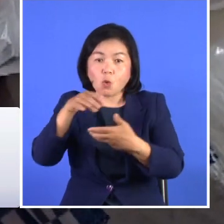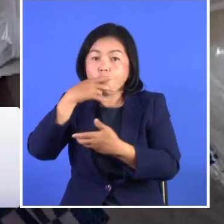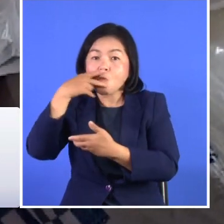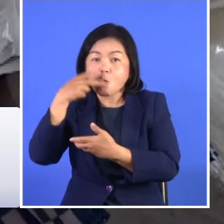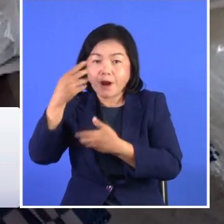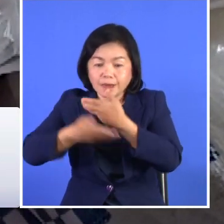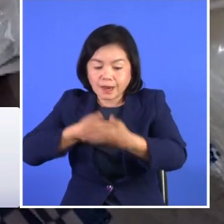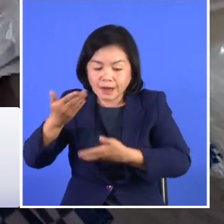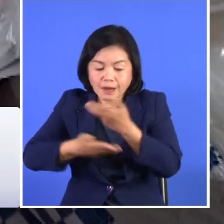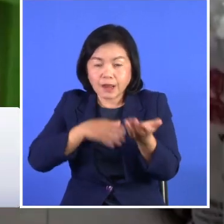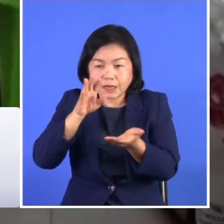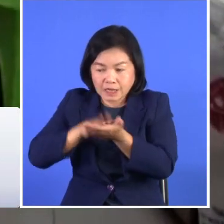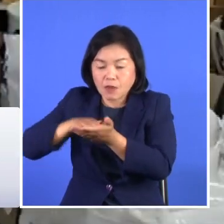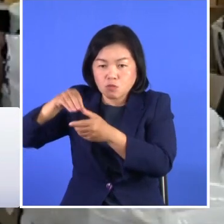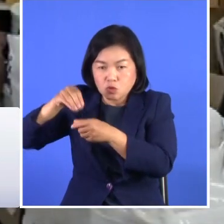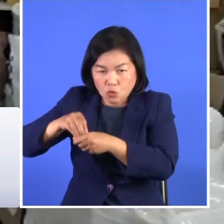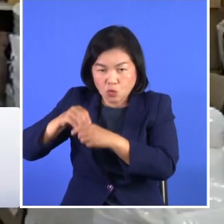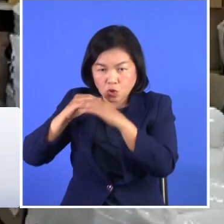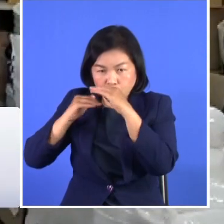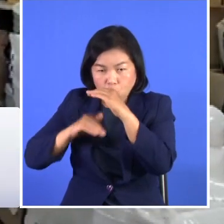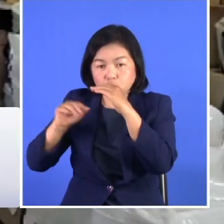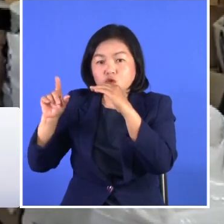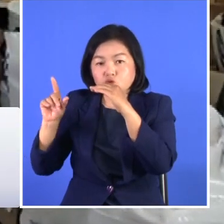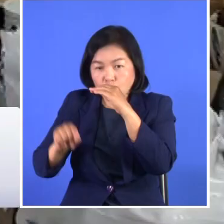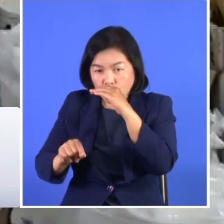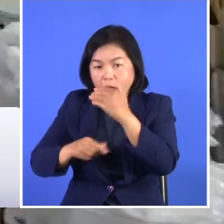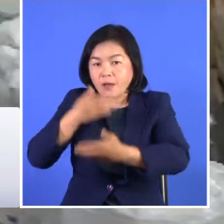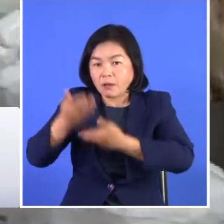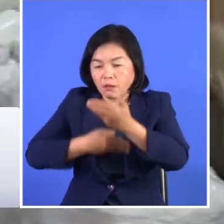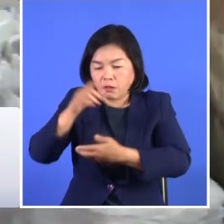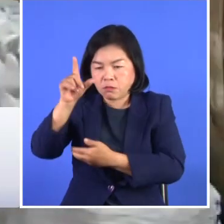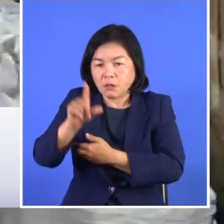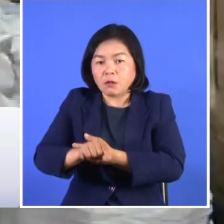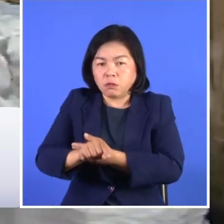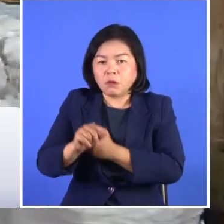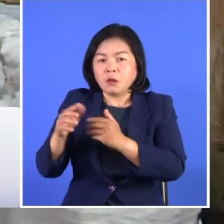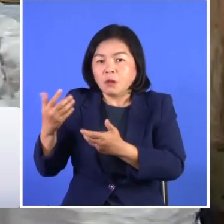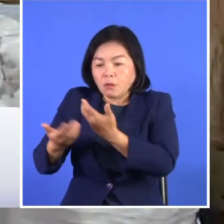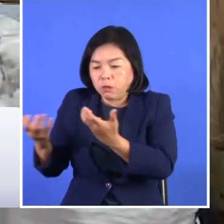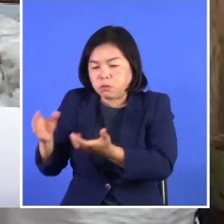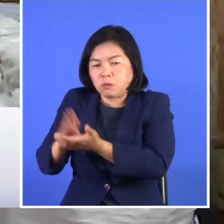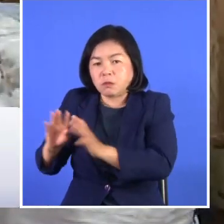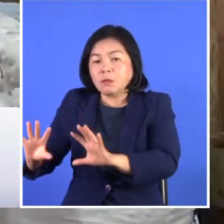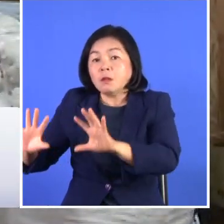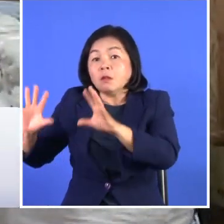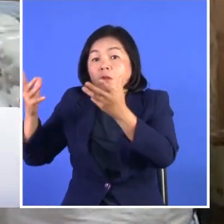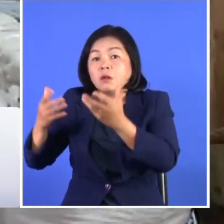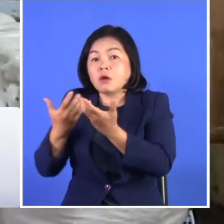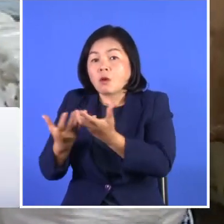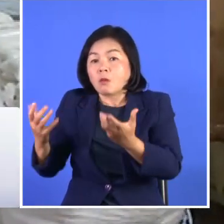ามีสต็อกของเดิมอยู่ในราคาที่รับมาถูกก็ให้ขายราคาเดิ ม จนกว่าของเดิมจะหมดแล้วของ